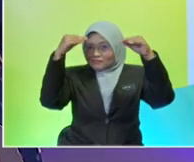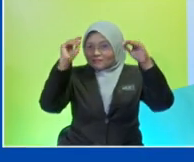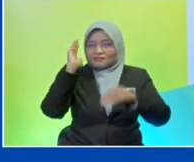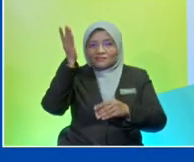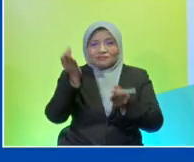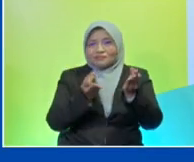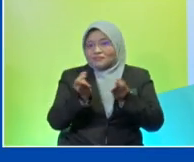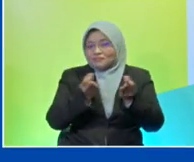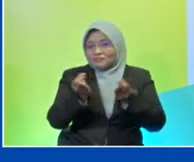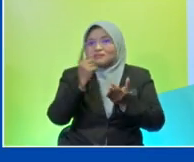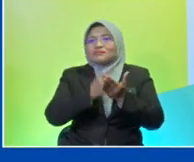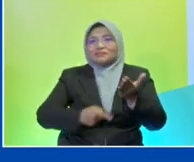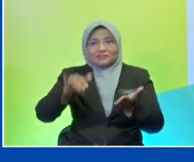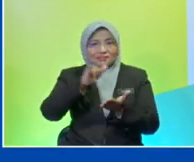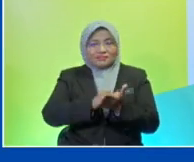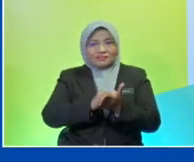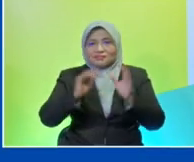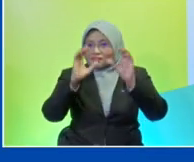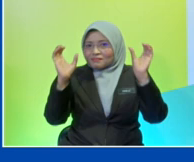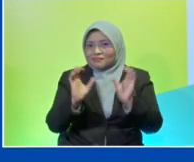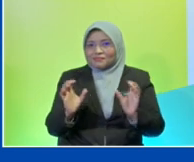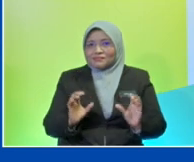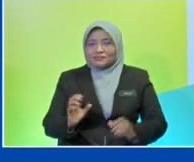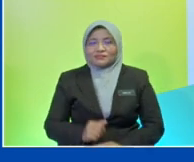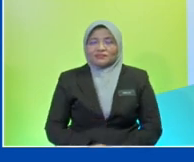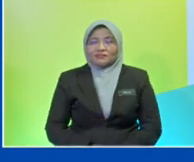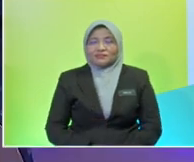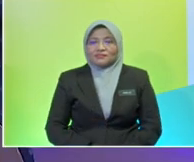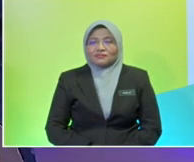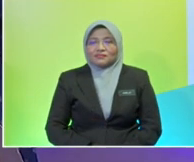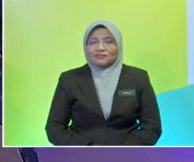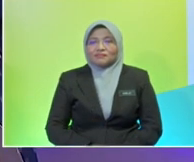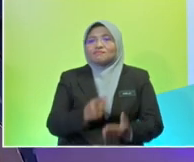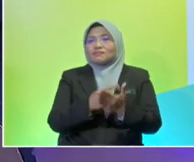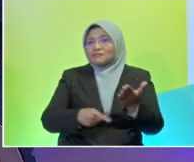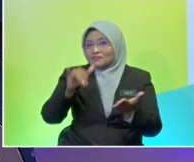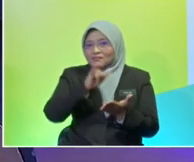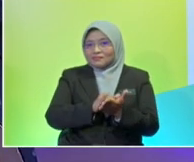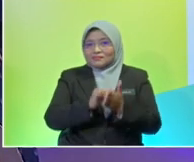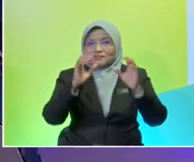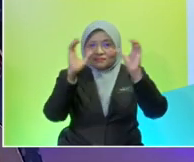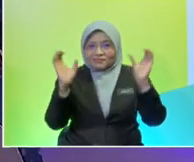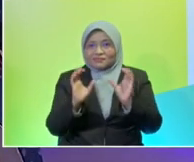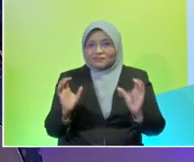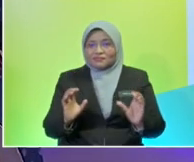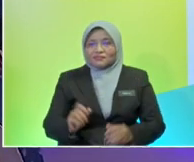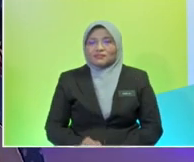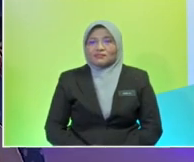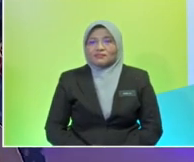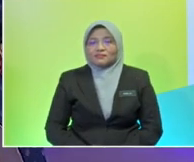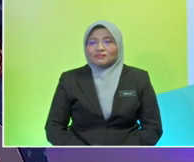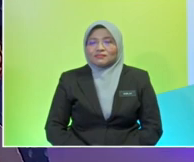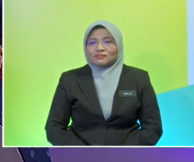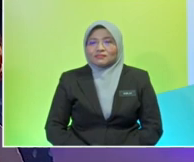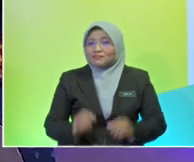tadi bisa Terangkan apa itu cuaca Oke kalau kita lihat cuaca